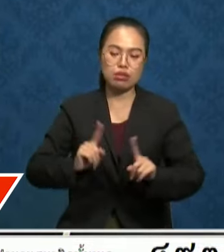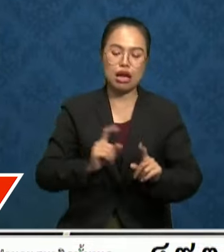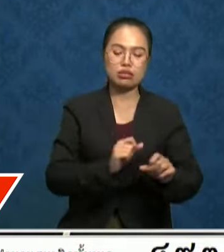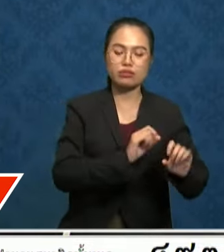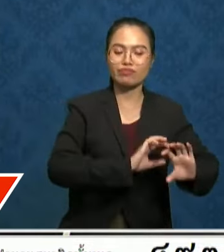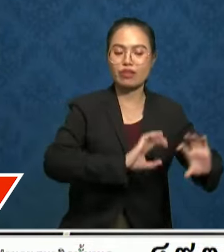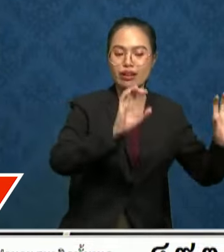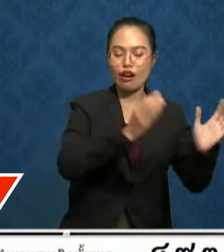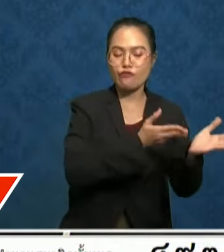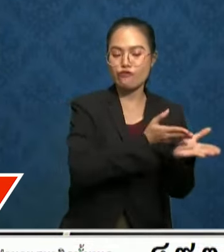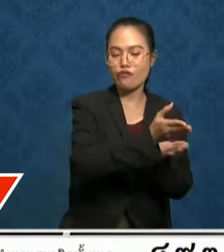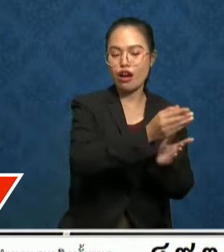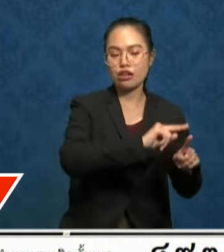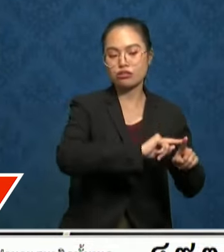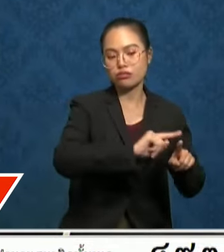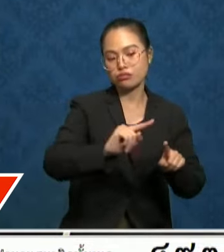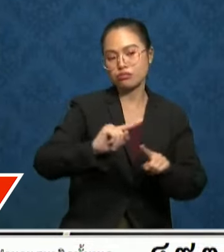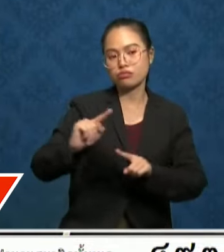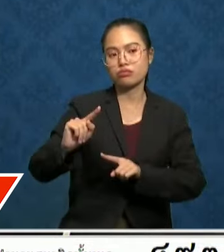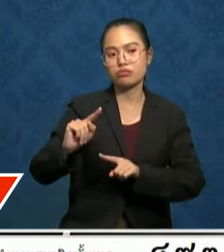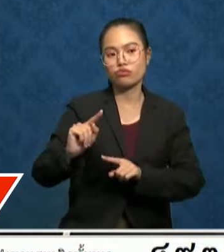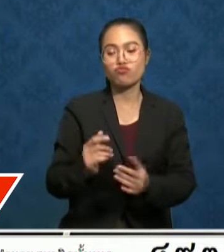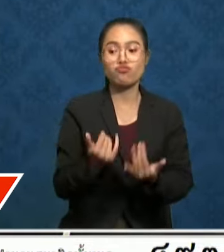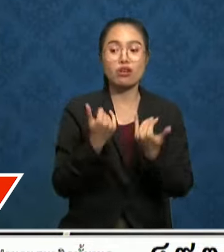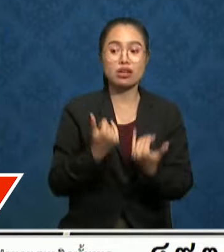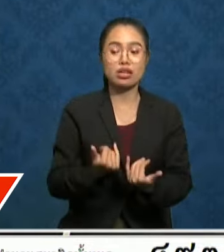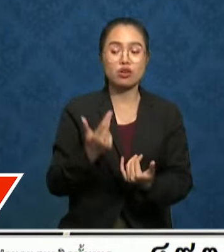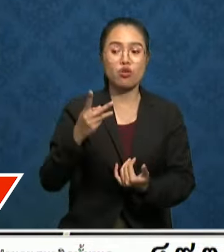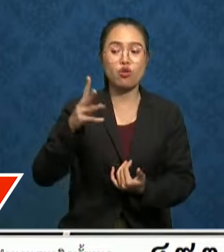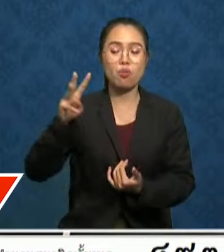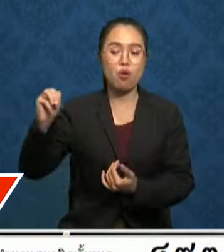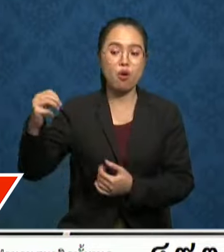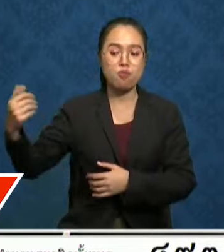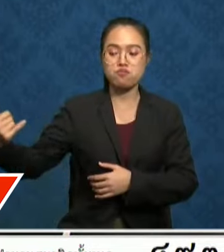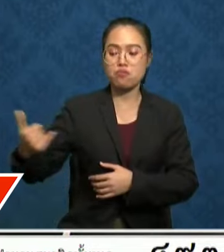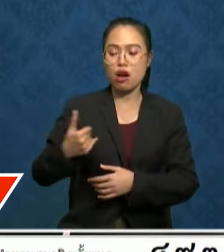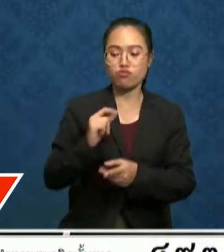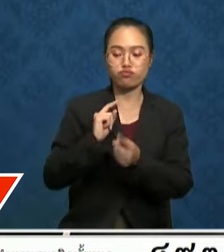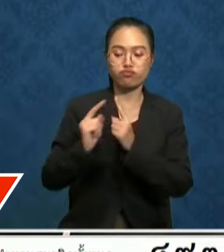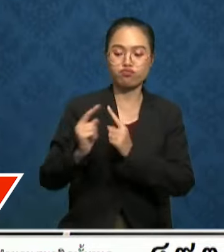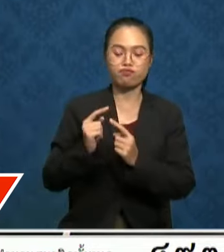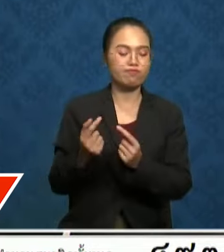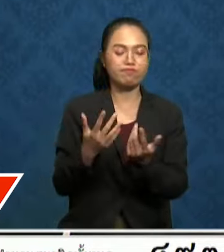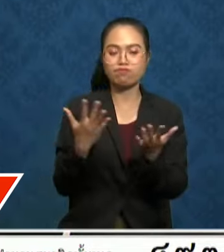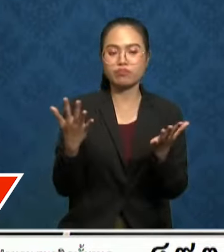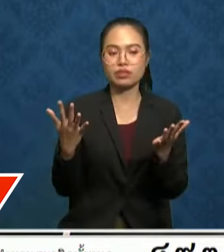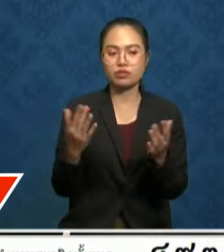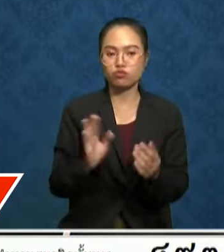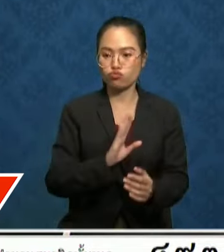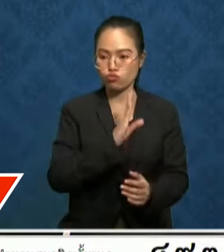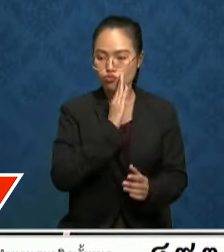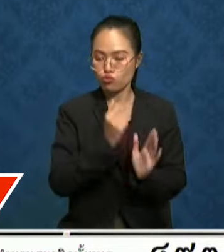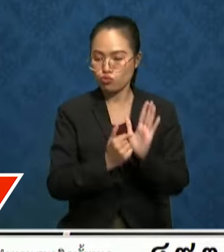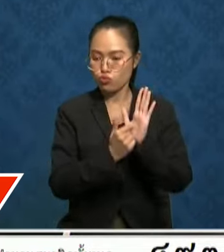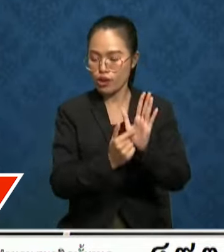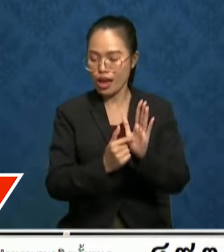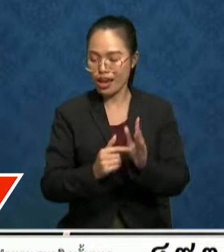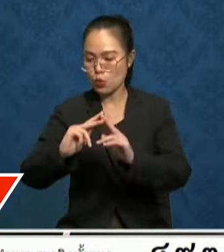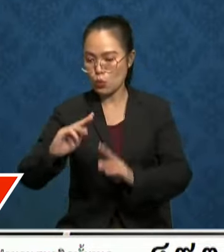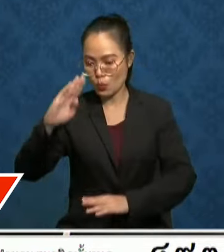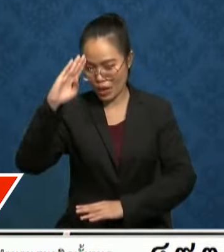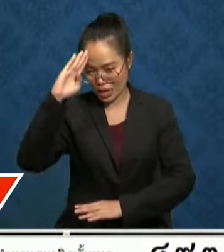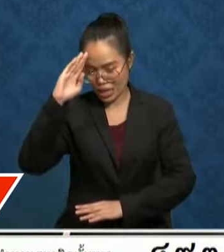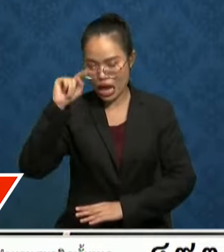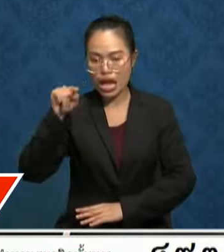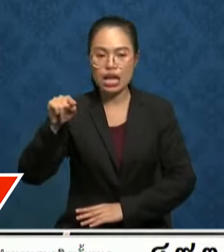ๆวันนี้ไม่มีคณะรัฐมนตรีมาฟังการอภิปรายนะครับผมอยากยกตัวอย่างว่าถ้าในมหาดไทยมีสภามหาดไ